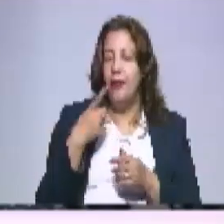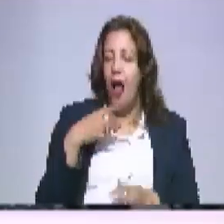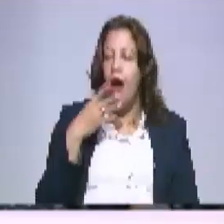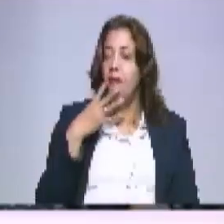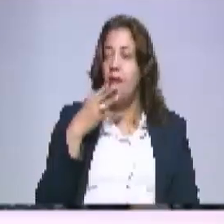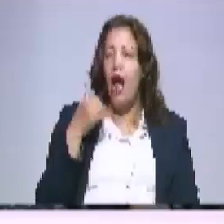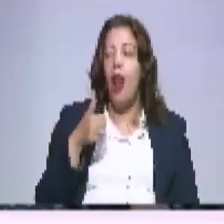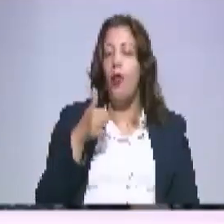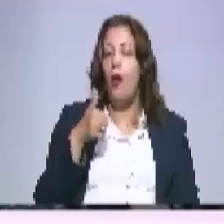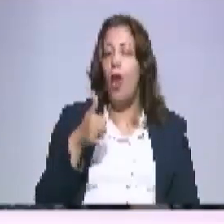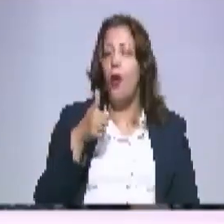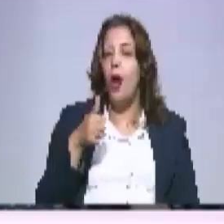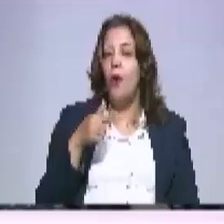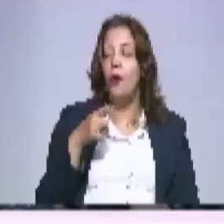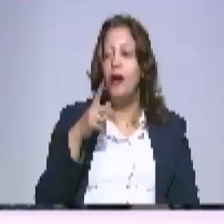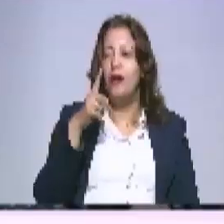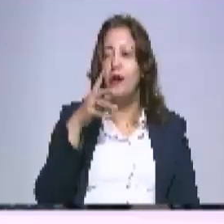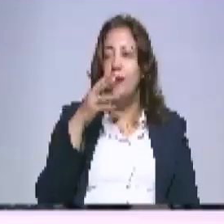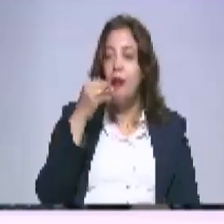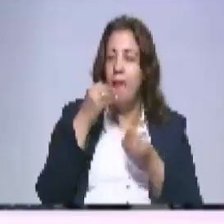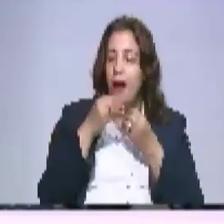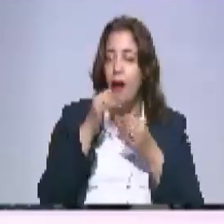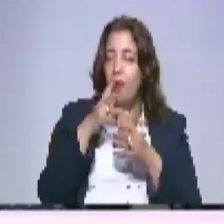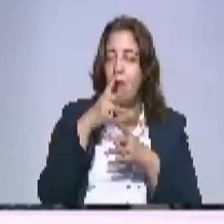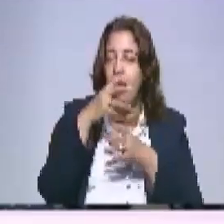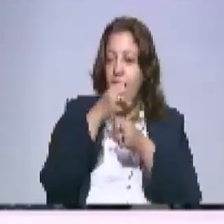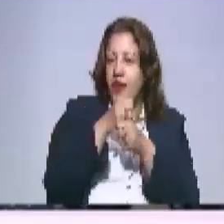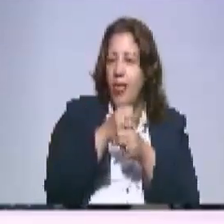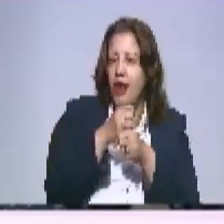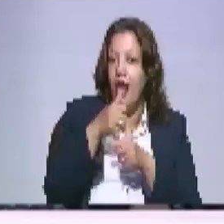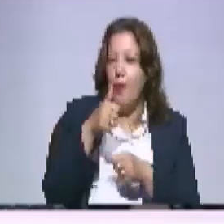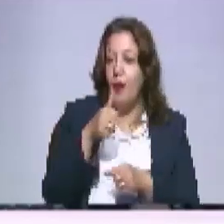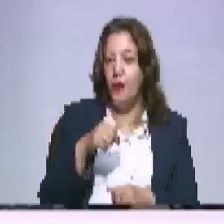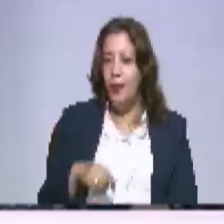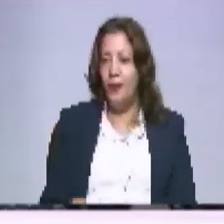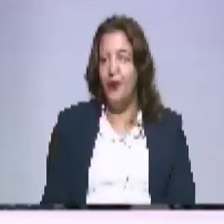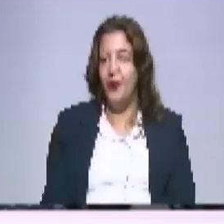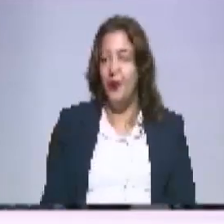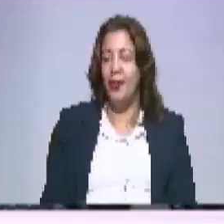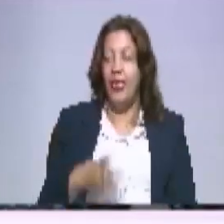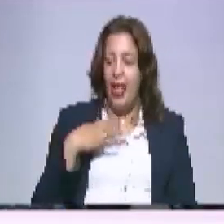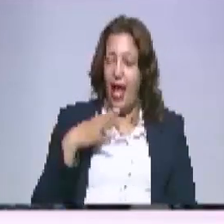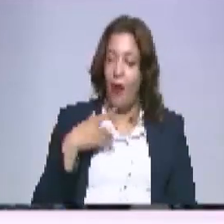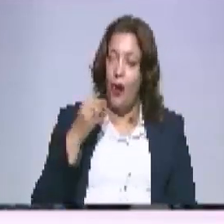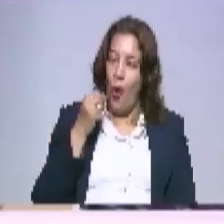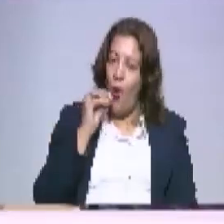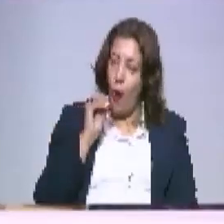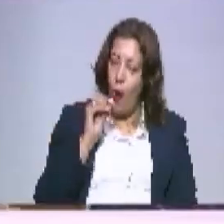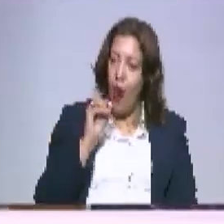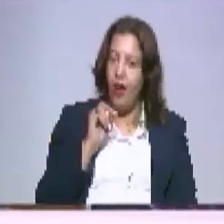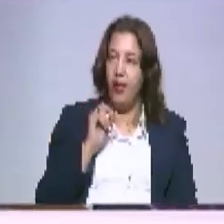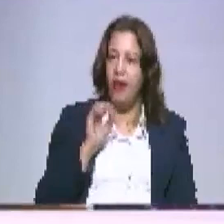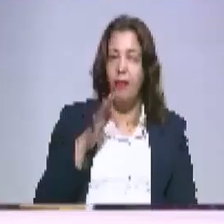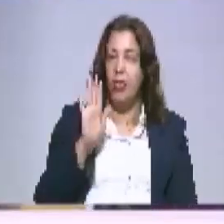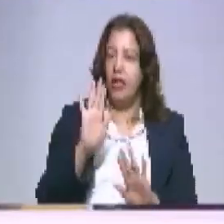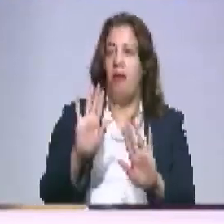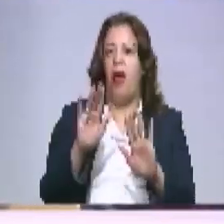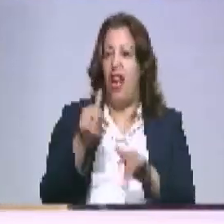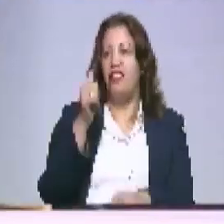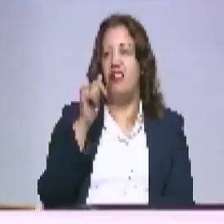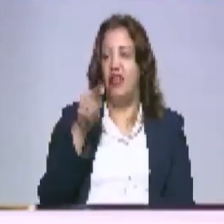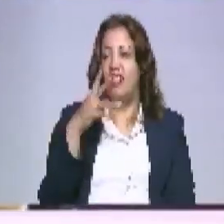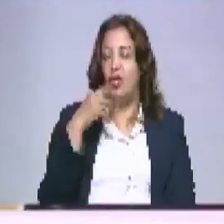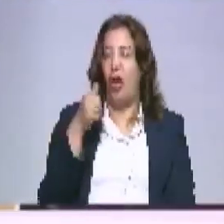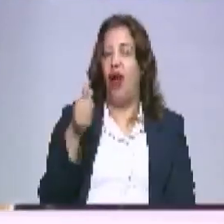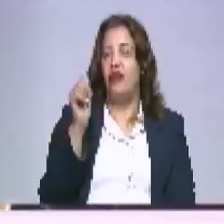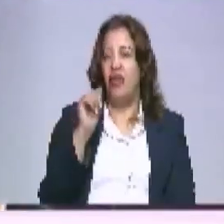تسلم ايدك. تسلم ايدك يا شيف. بصي يعني هقول لك حاجه ظريفه جدا، انا مش عايز اشيلها من الصينيه. لا خليها